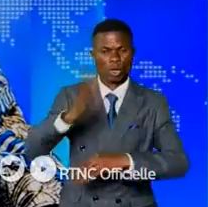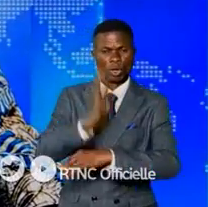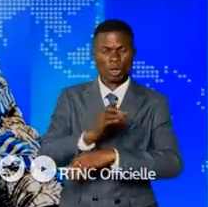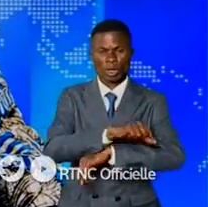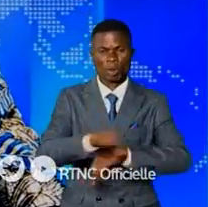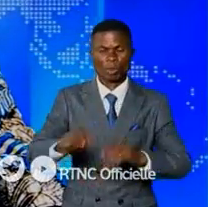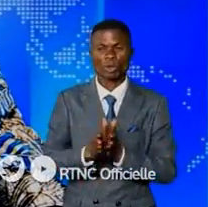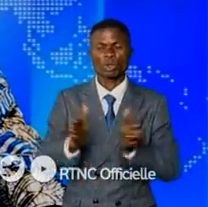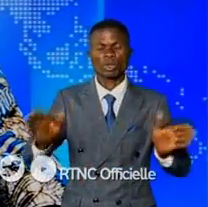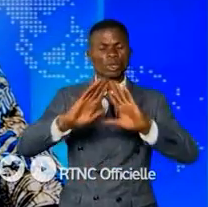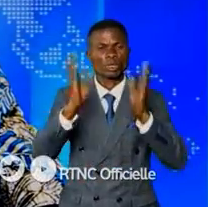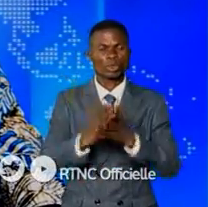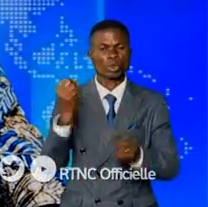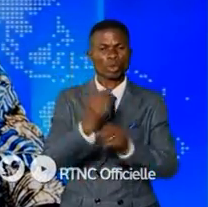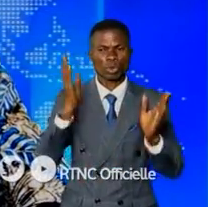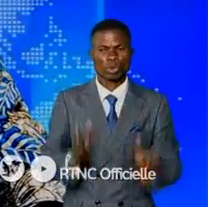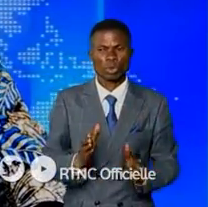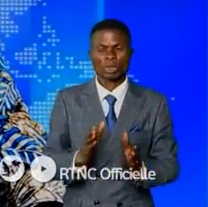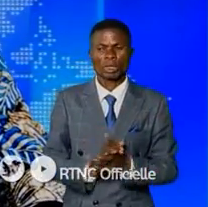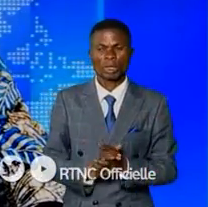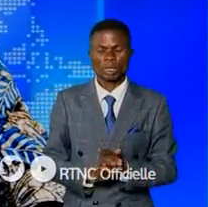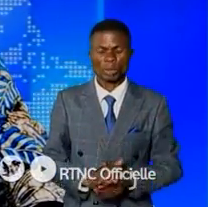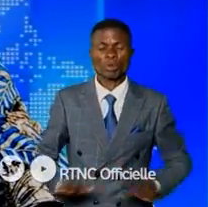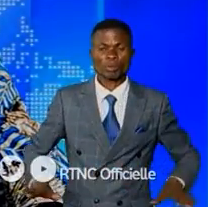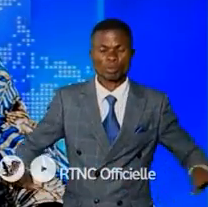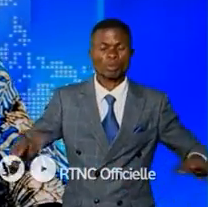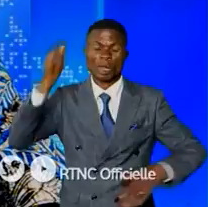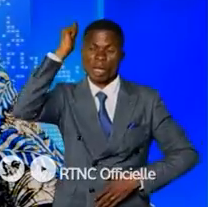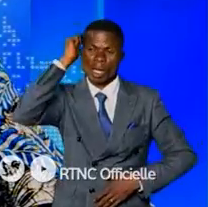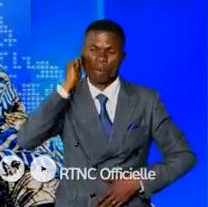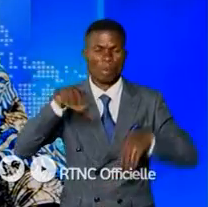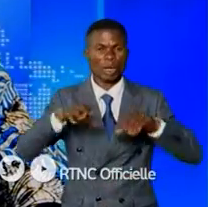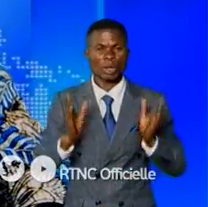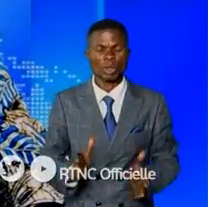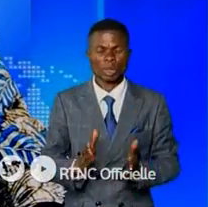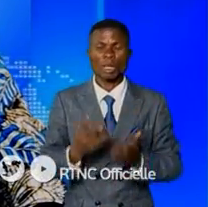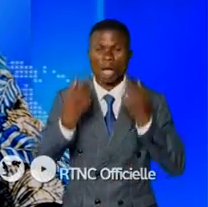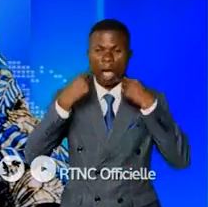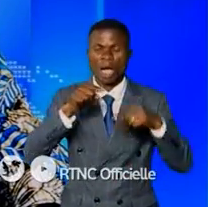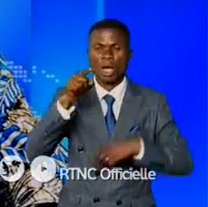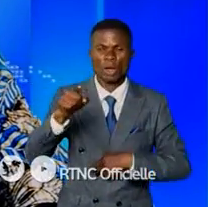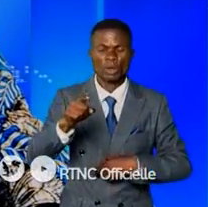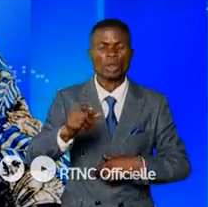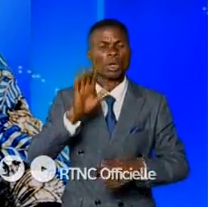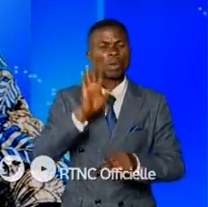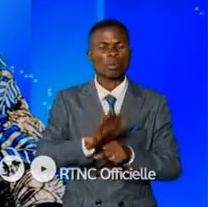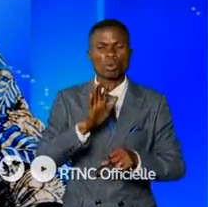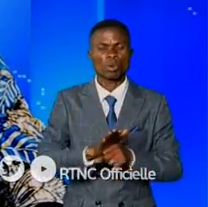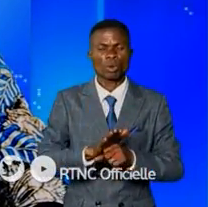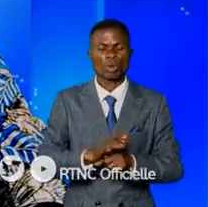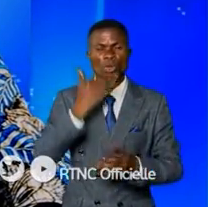direction générale et tous les personnels des lignes maritimes congolaises présentent à votre autorité leurs sincères et chaleureuses